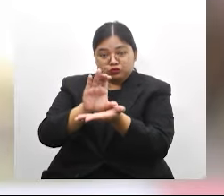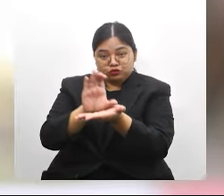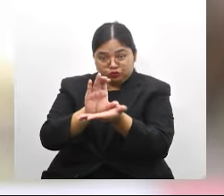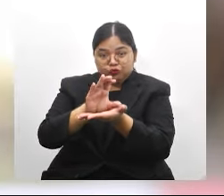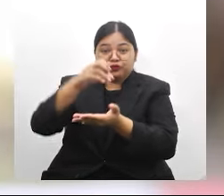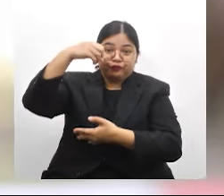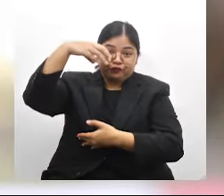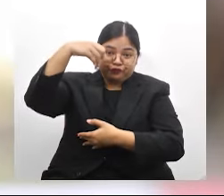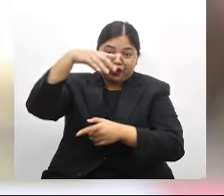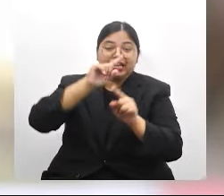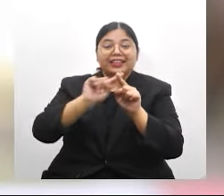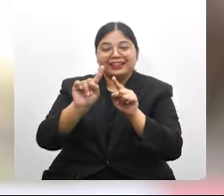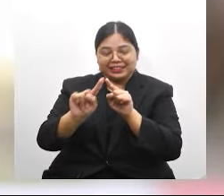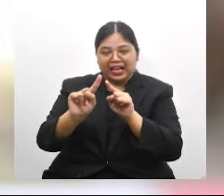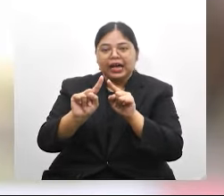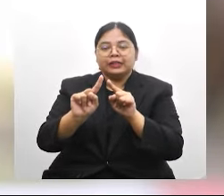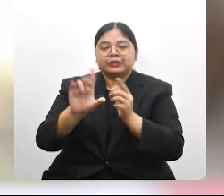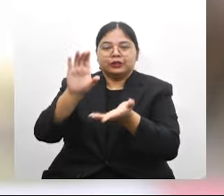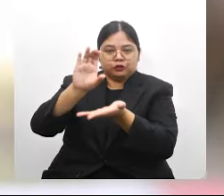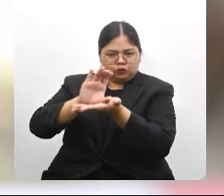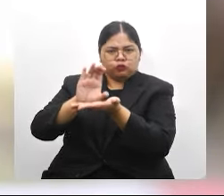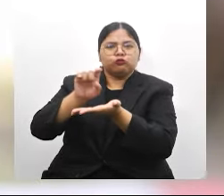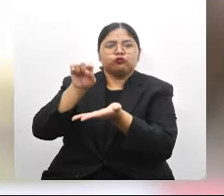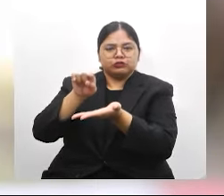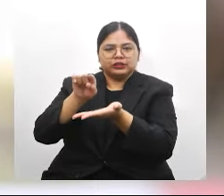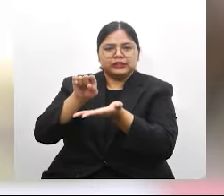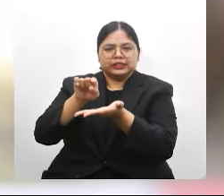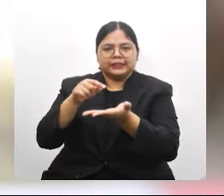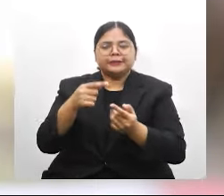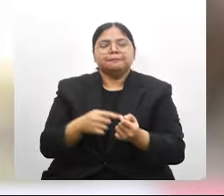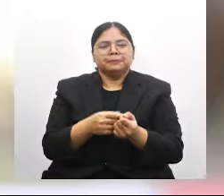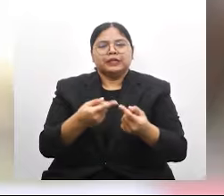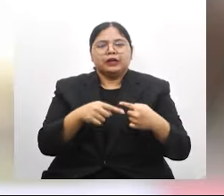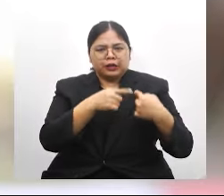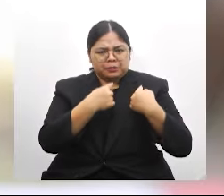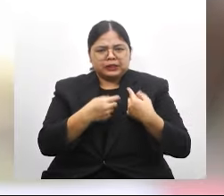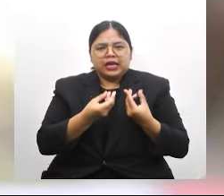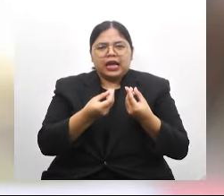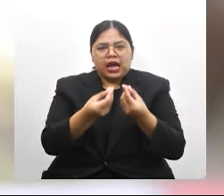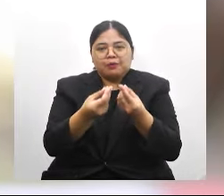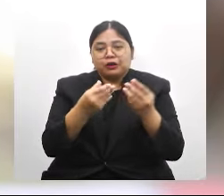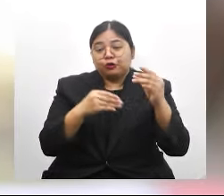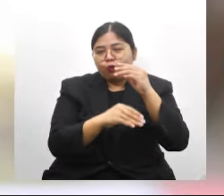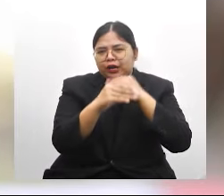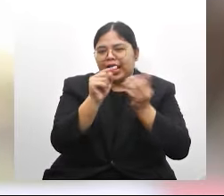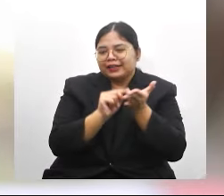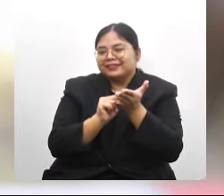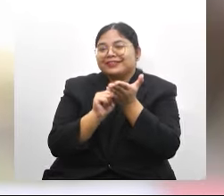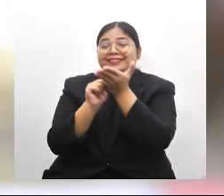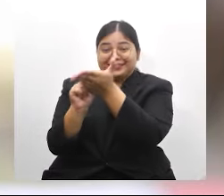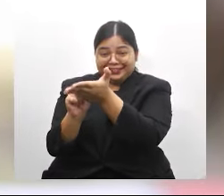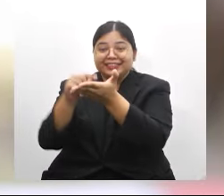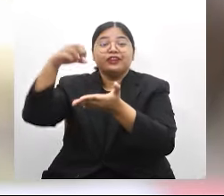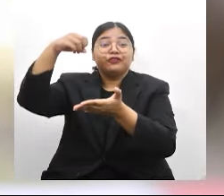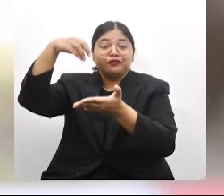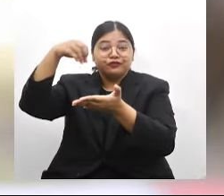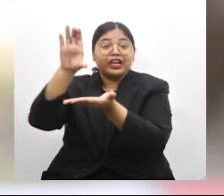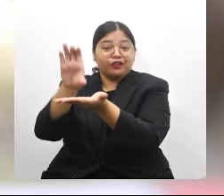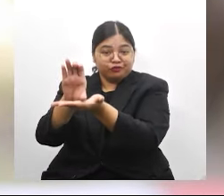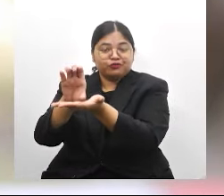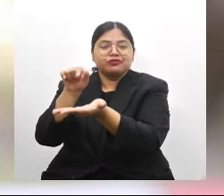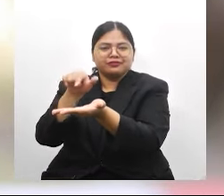นะซึ่งทางกองทุนเนี่ยให้ถือว่าเป็นกำลังใจสูงสุดเพราะว่าเมื่อดิฉันเขียนโครงการไปนำเสนอนะคะเ่อเขาคก็สนับสนุน